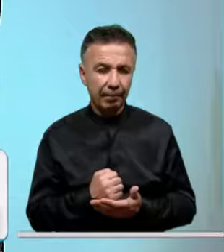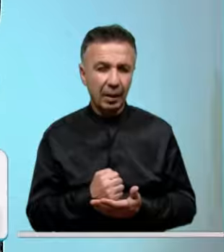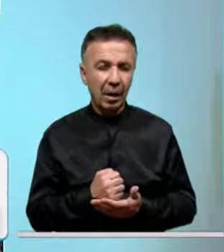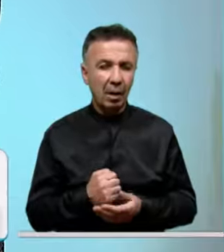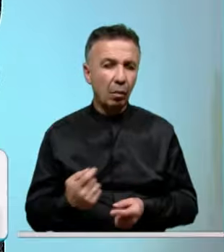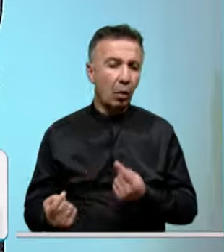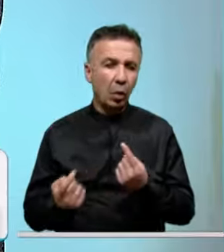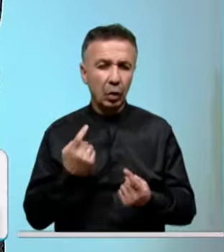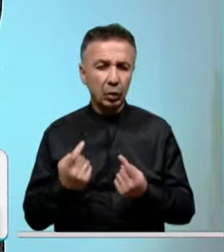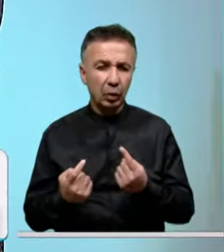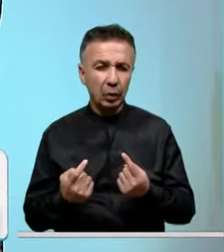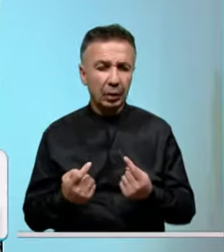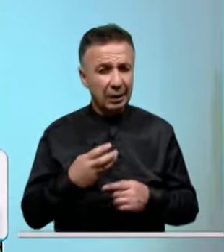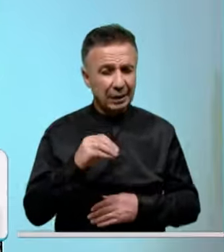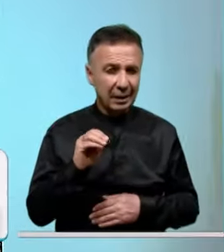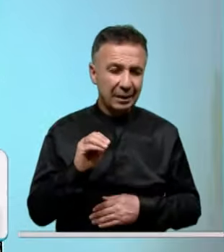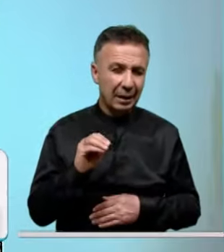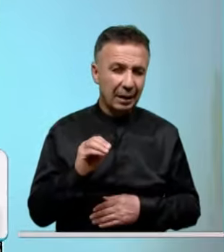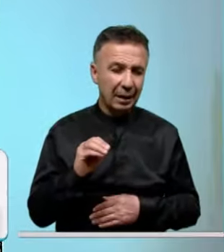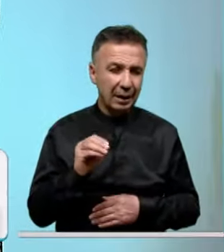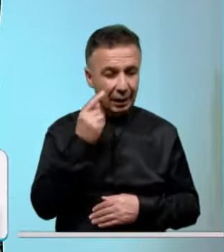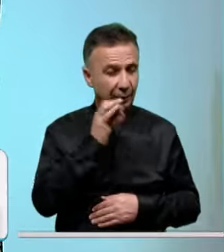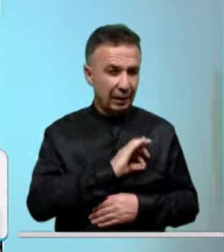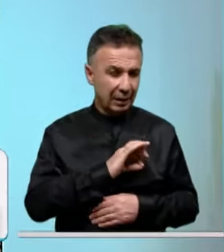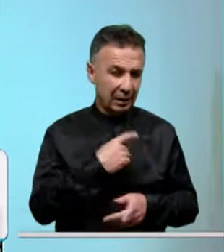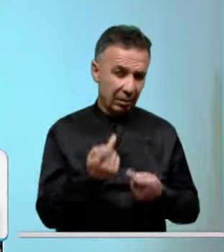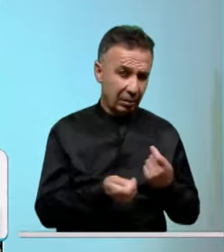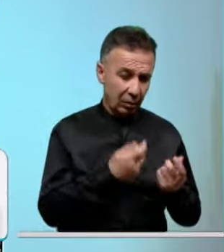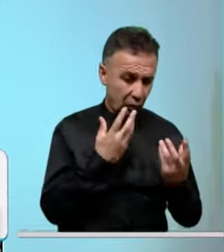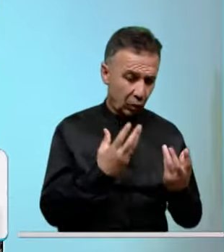bunları satıp yine kamu yararına kullanabilir mi? Kullanabilir.